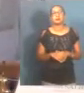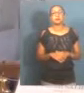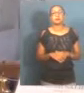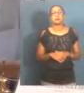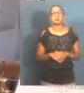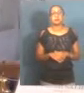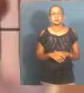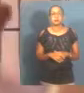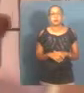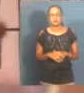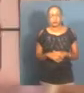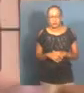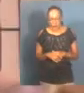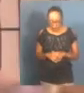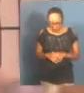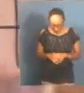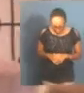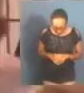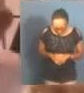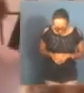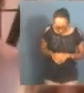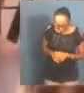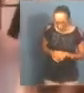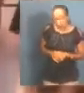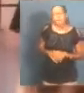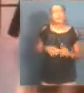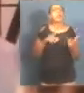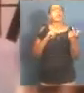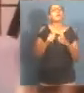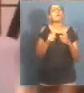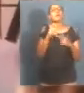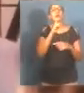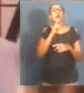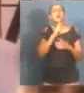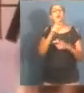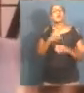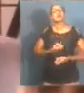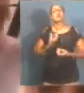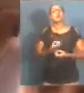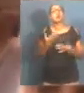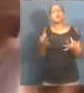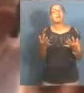Dans le point précédent, le rapporteur a indiqué à quoi servait le Congrès.